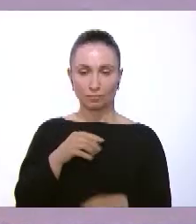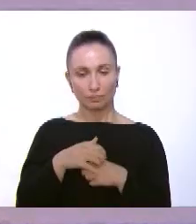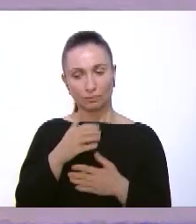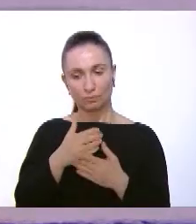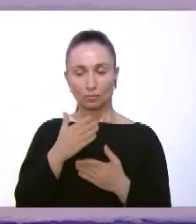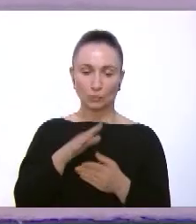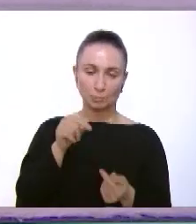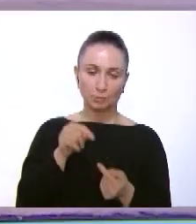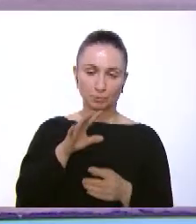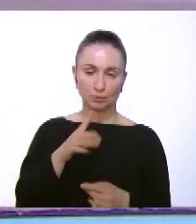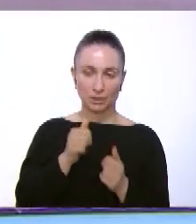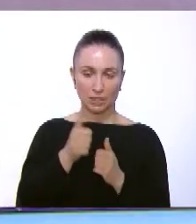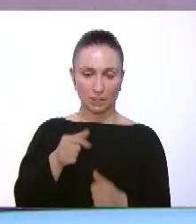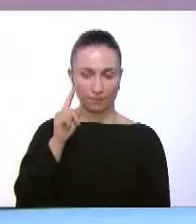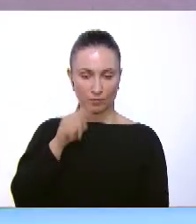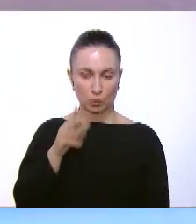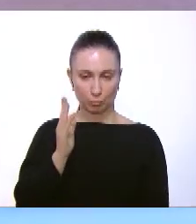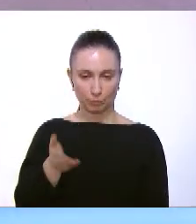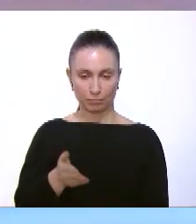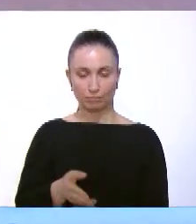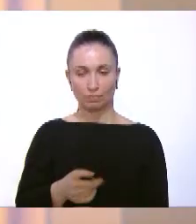მგრძნობელობა ვიცოდეთ. ეს ერთი. მეორე,